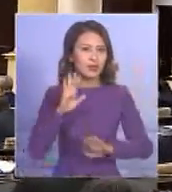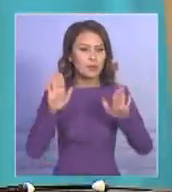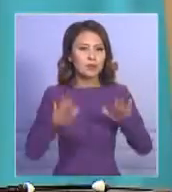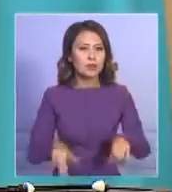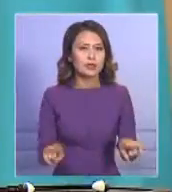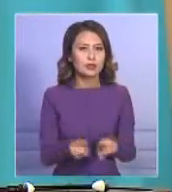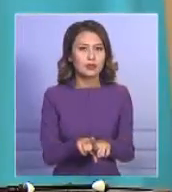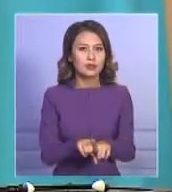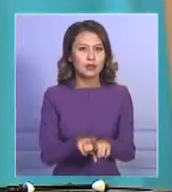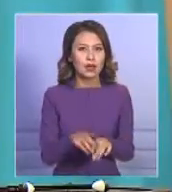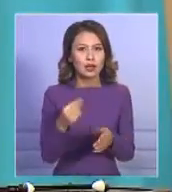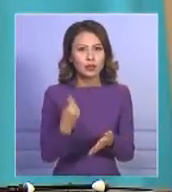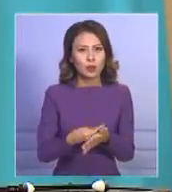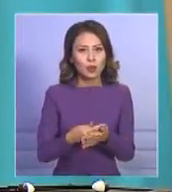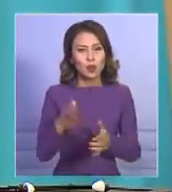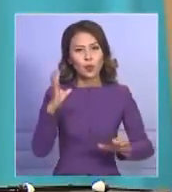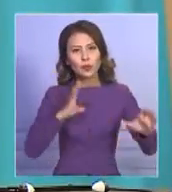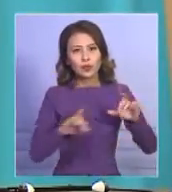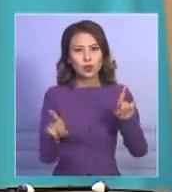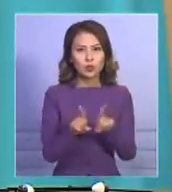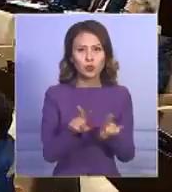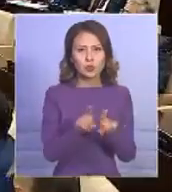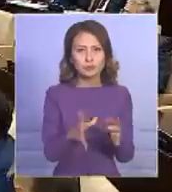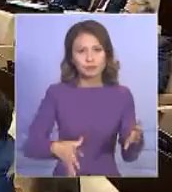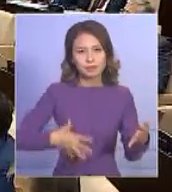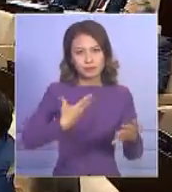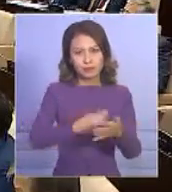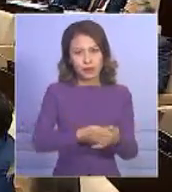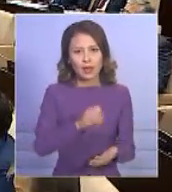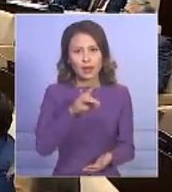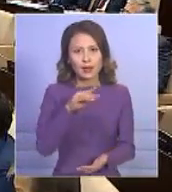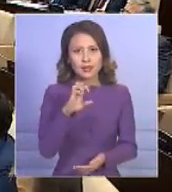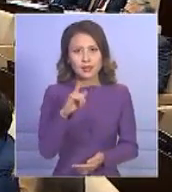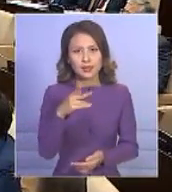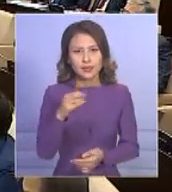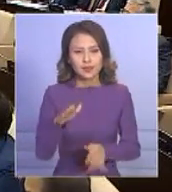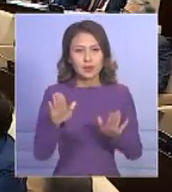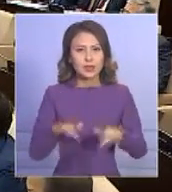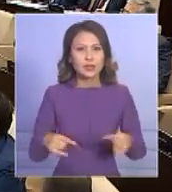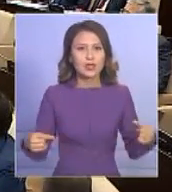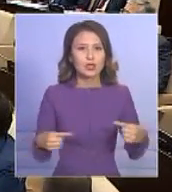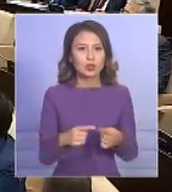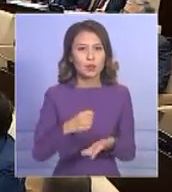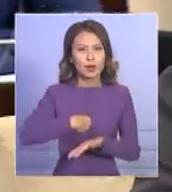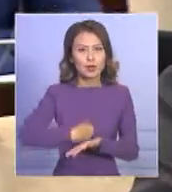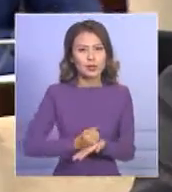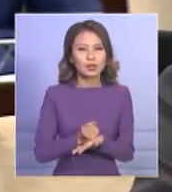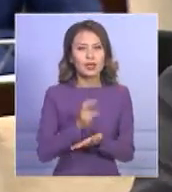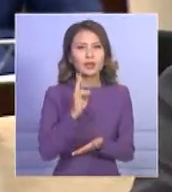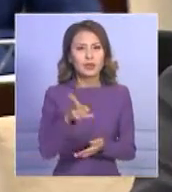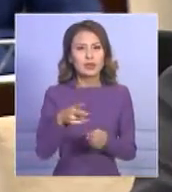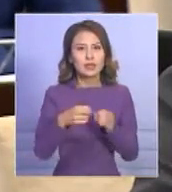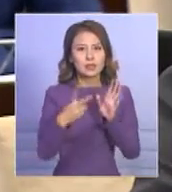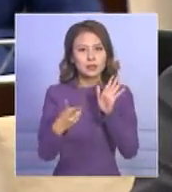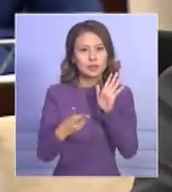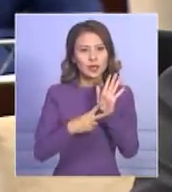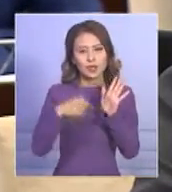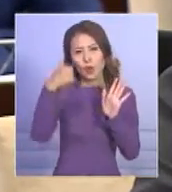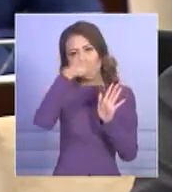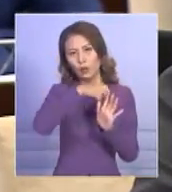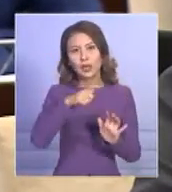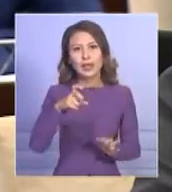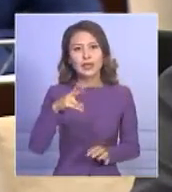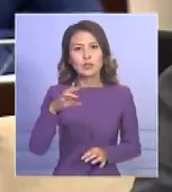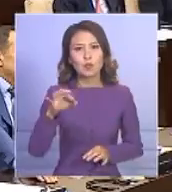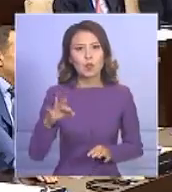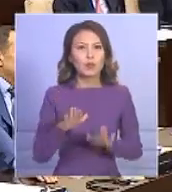ғимаратында орналасқан, қаражатта университеттің қазынасынан төленеді. Ерлан Сағадиев бұл орталықтың штаб пәтерін 2017 жылы